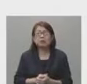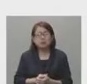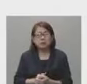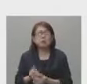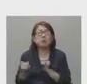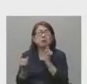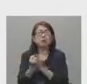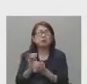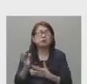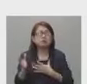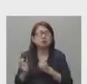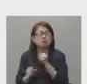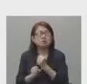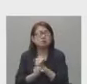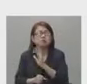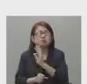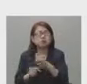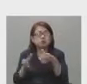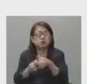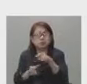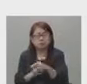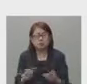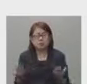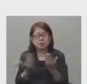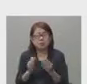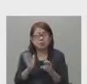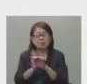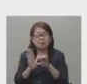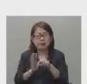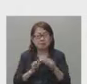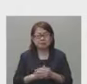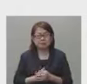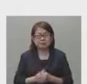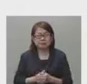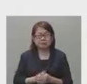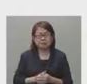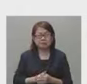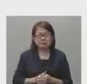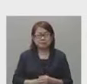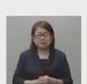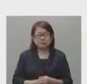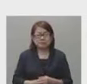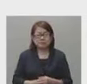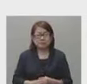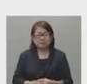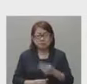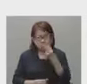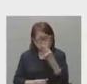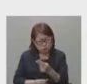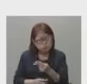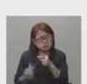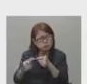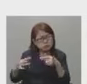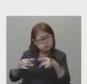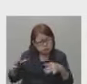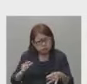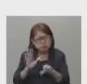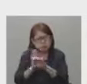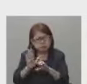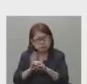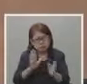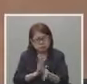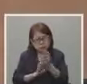ดๆงานถนัดเห็นไหมเขาจะโพสต์คู่กันนะฮะผ่านฮะสไลด์ถัดไปฮะ ครับคุณรถดูความเหมาะสมนะครับดูความเหมาะส